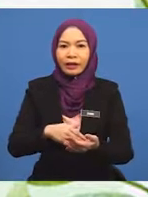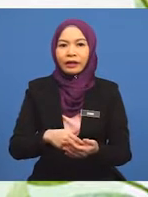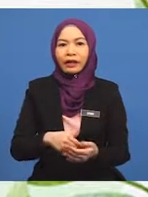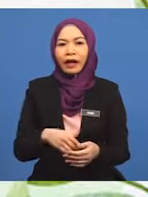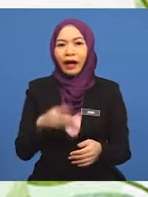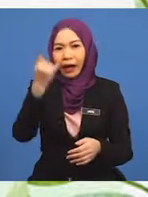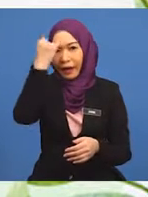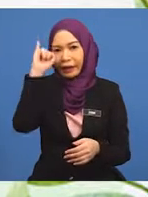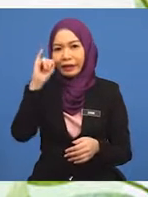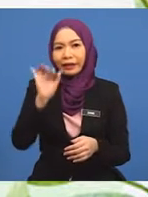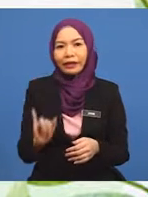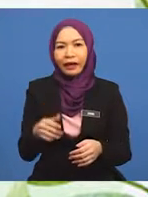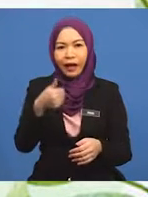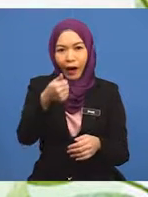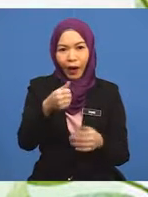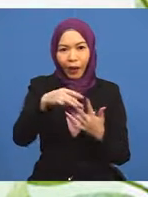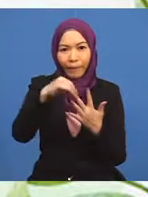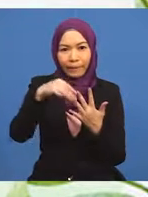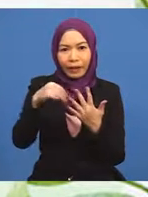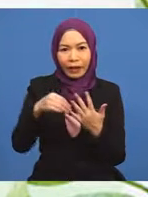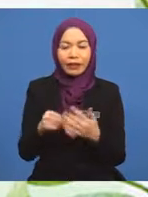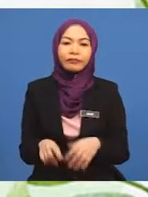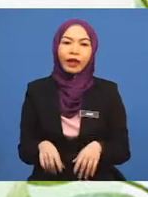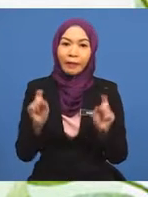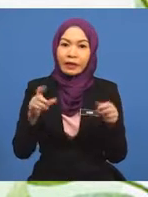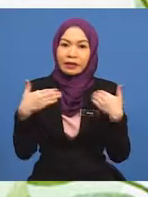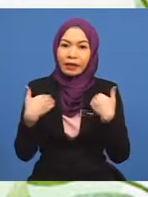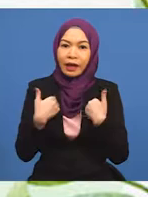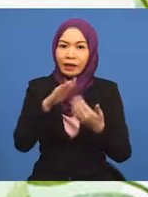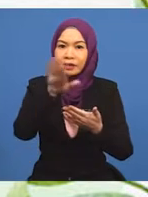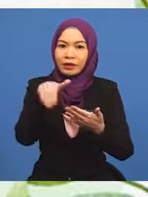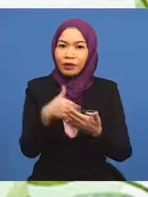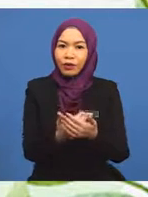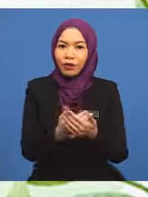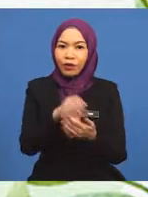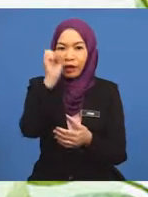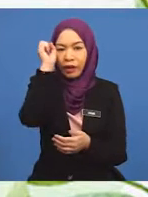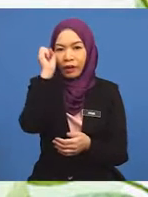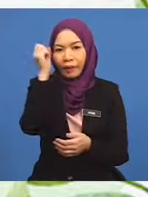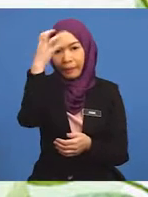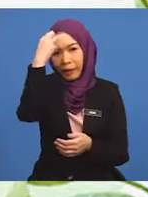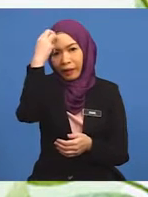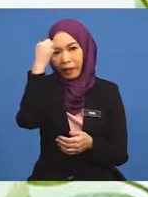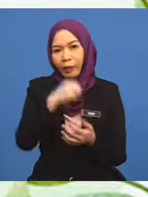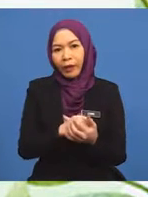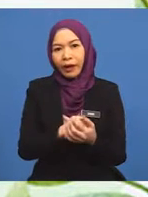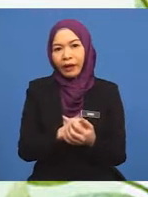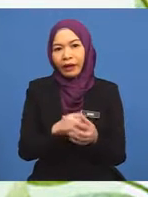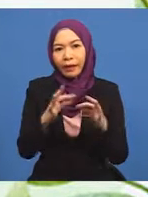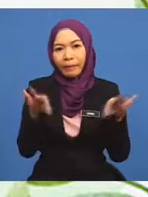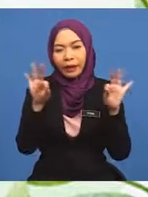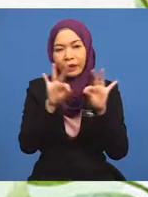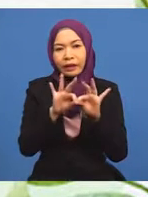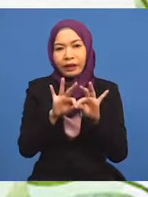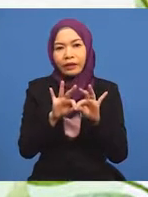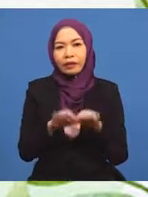Lakaran idea yang dipilih perlu mengandungi semua maklumat penting sesuatu reka bentuk produk.